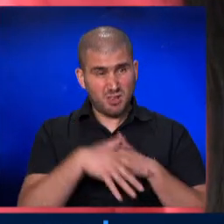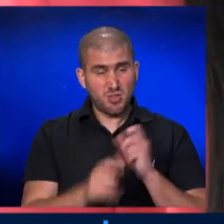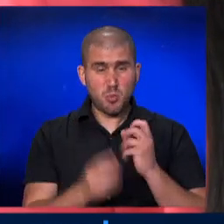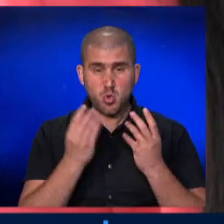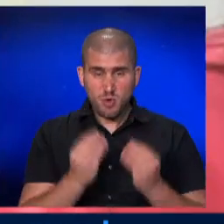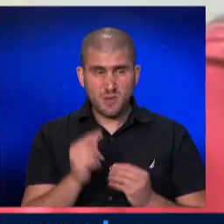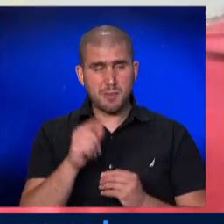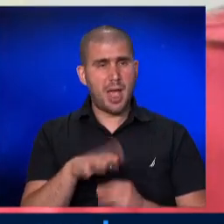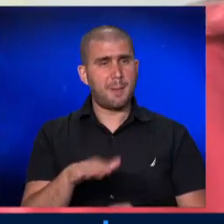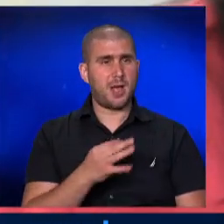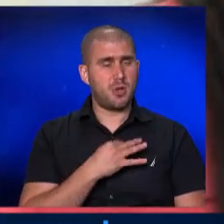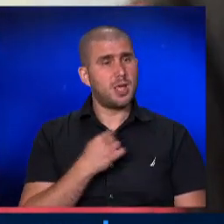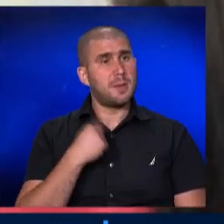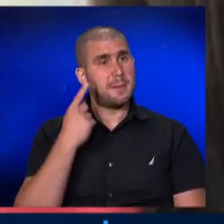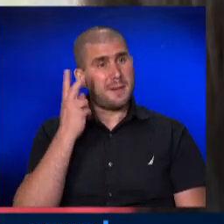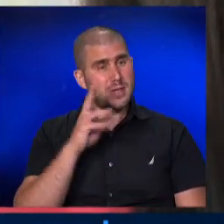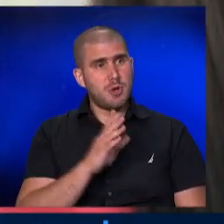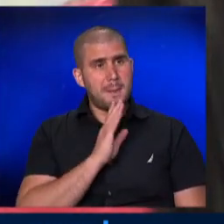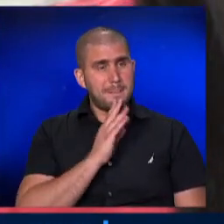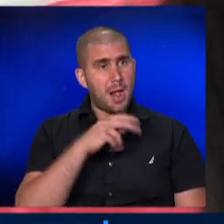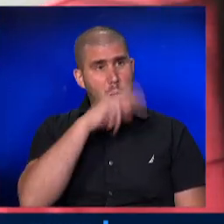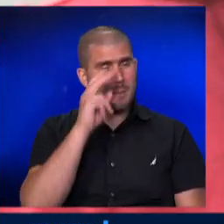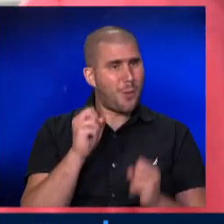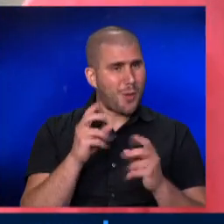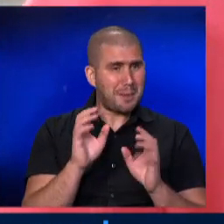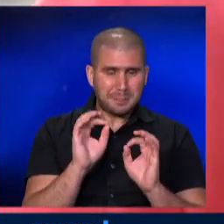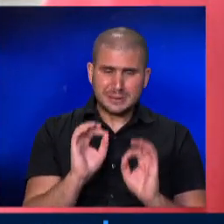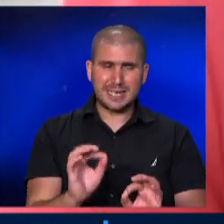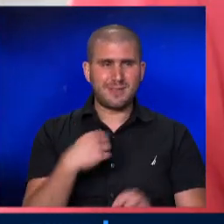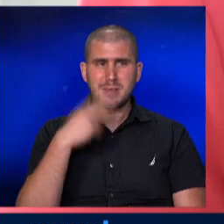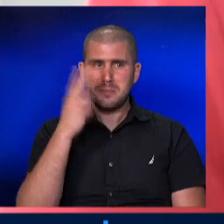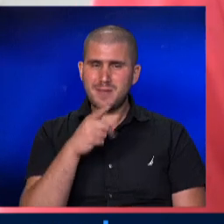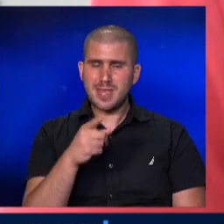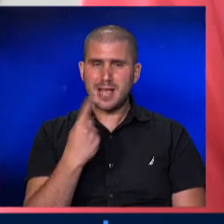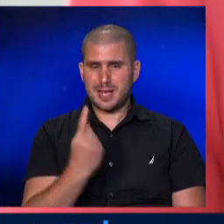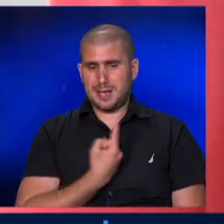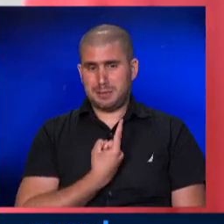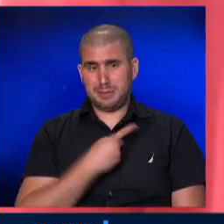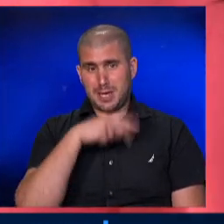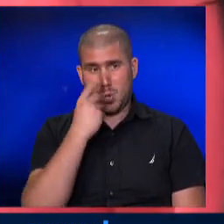טובים למערכת. אני מבינה, יש בעיה להורים, וזה בסדר, ואני מבינה את זה כהורה.